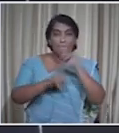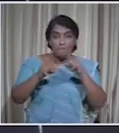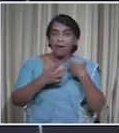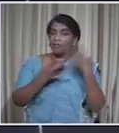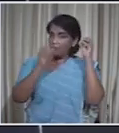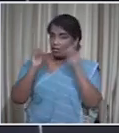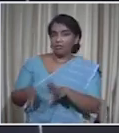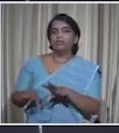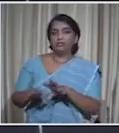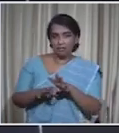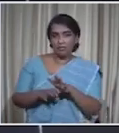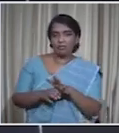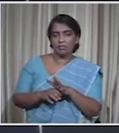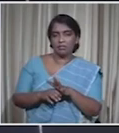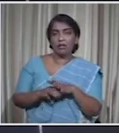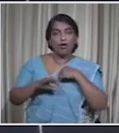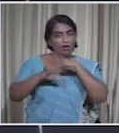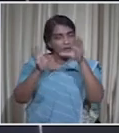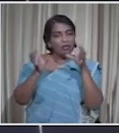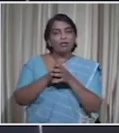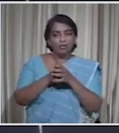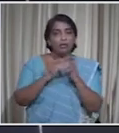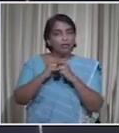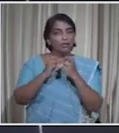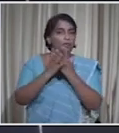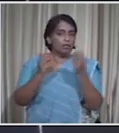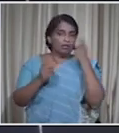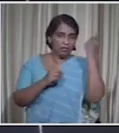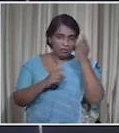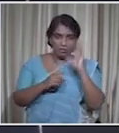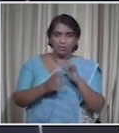ගන්න අපි ඔක්කොම එකතු වෙලා විසඳුමක් හොයන්න ඕනේ